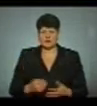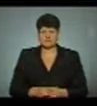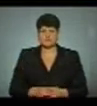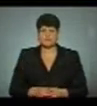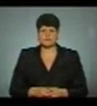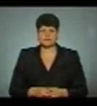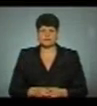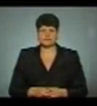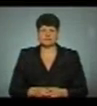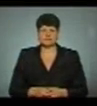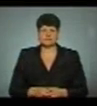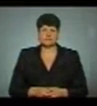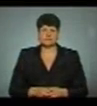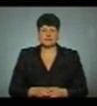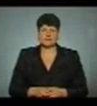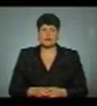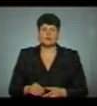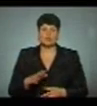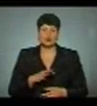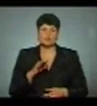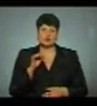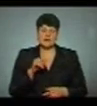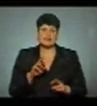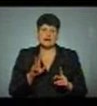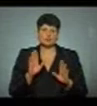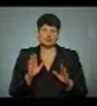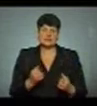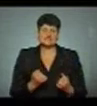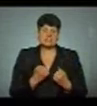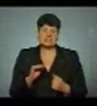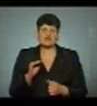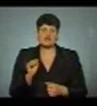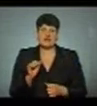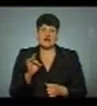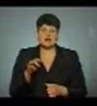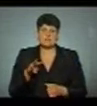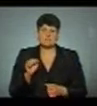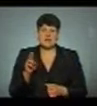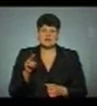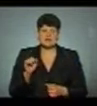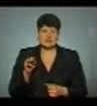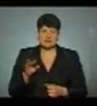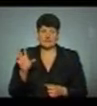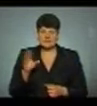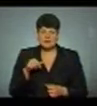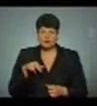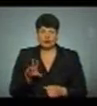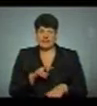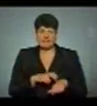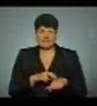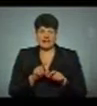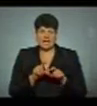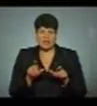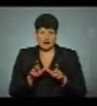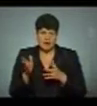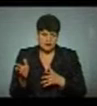Може, нічого не почув. Йшлося про те, як будуть захищені фармацевти, тому що, каже дозвонювачка, що всі йдуть не до лікарів, а в